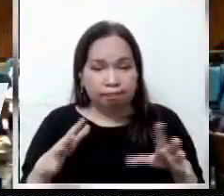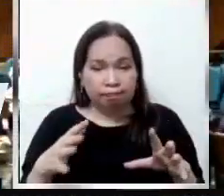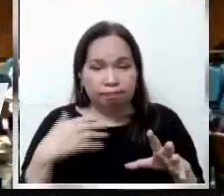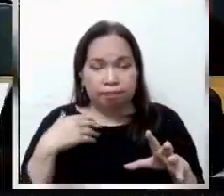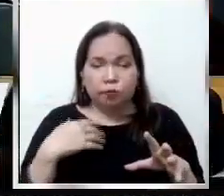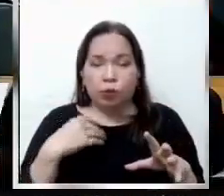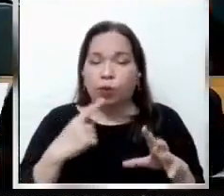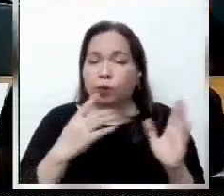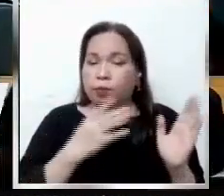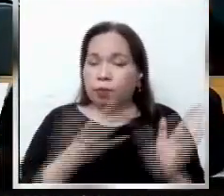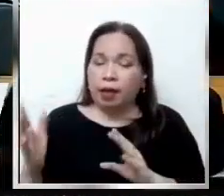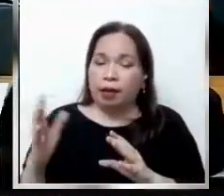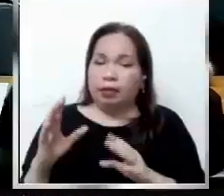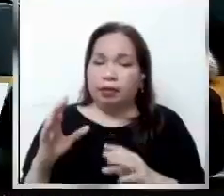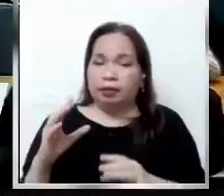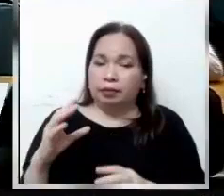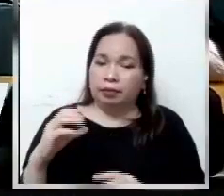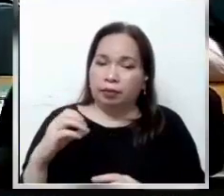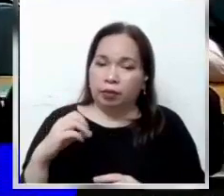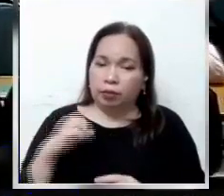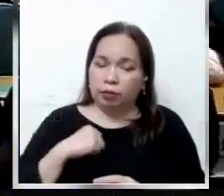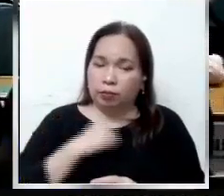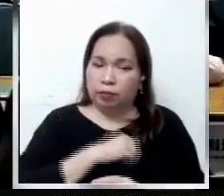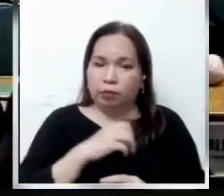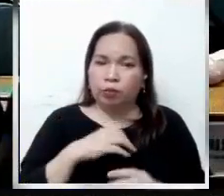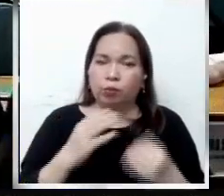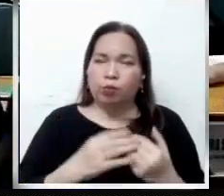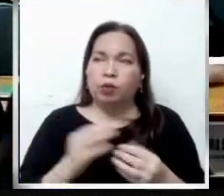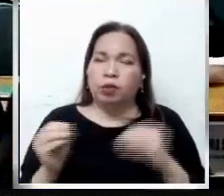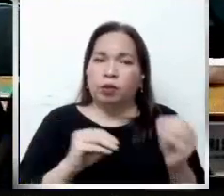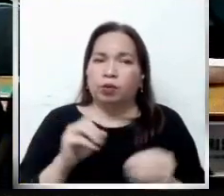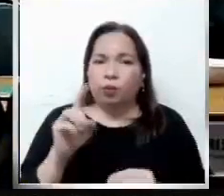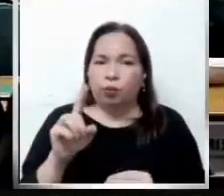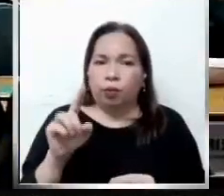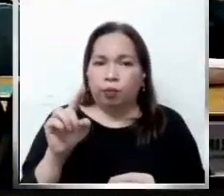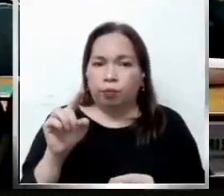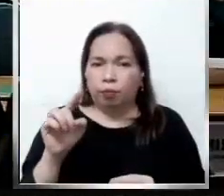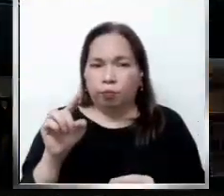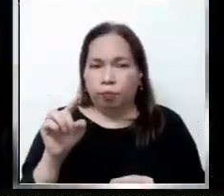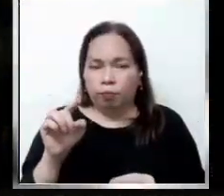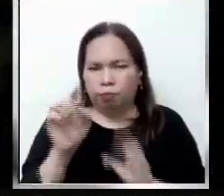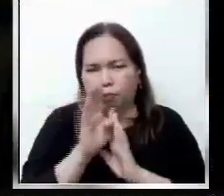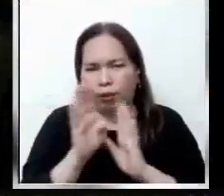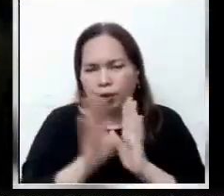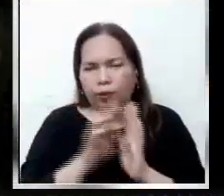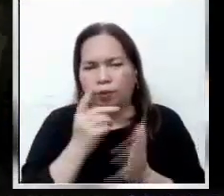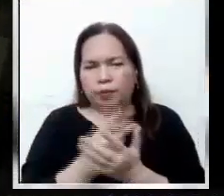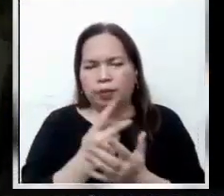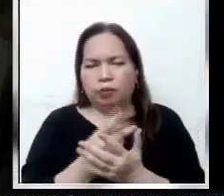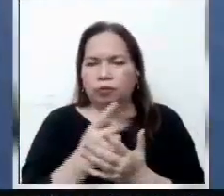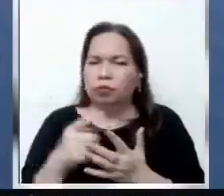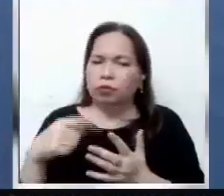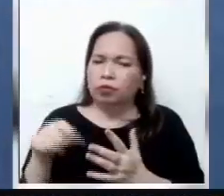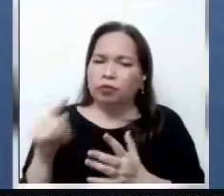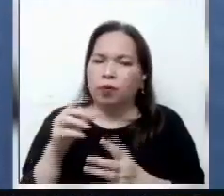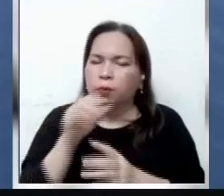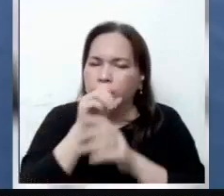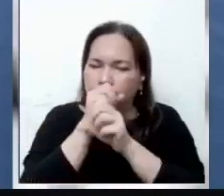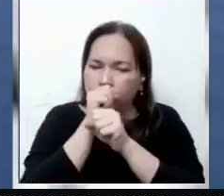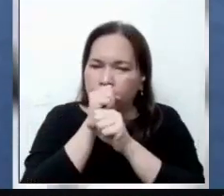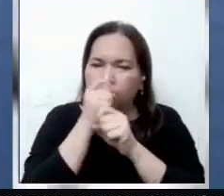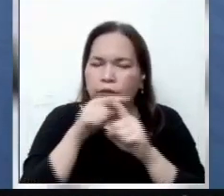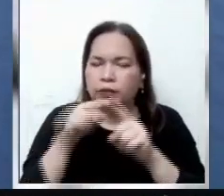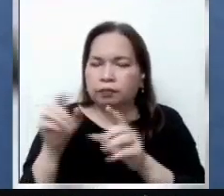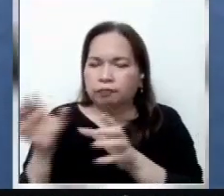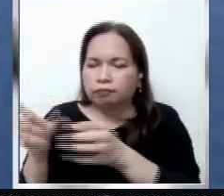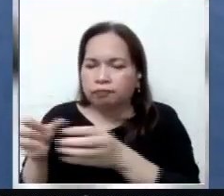Kamara na ilipat ang inilaang mahigit 1 bilyong pisong confi and intel fund ng mga civilian agencies sa mga ahensya at programa para